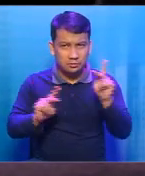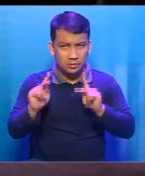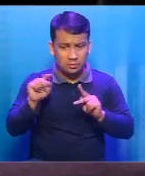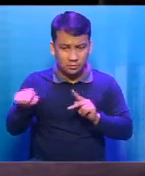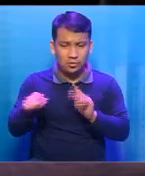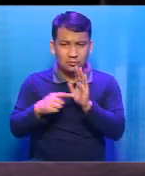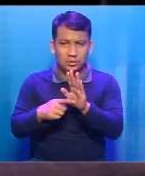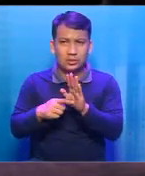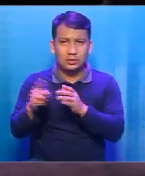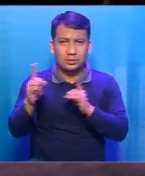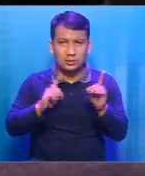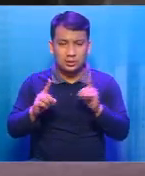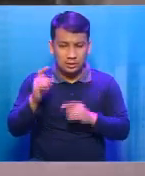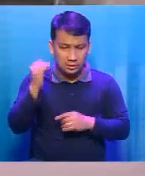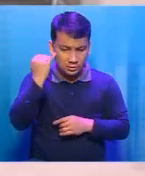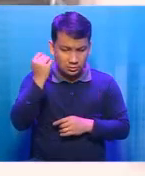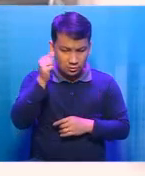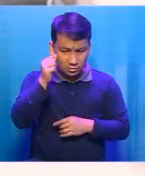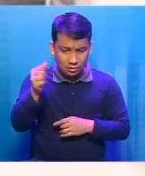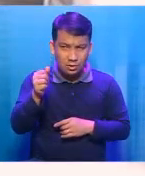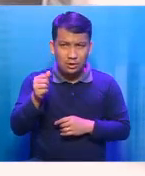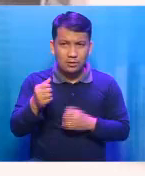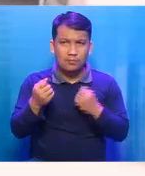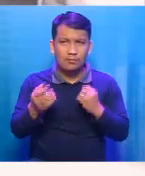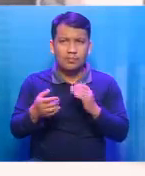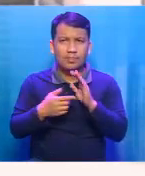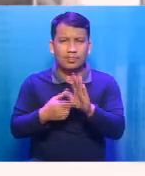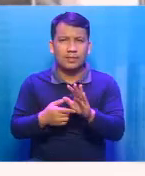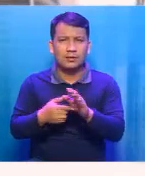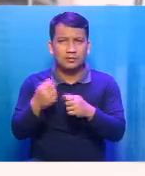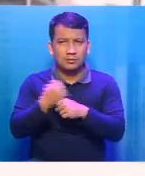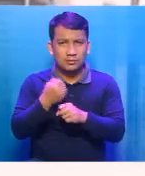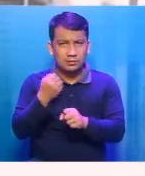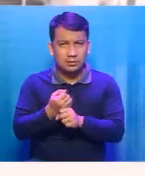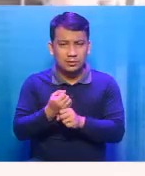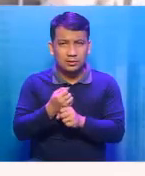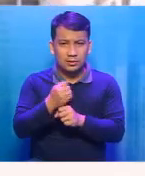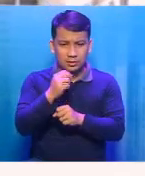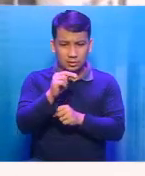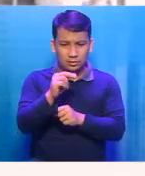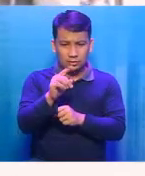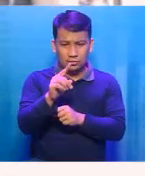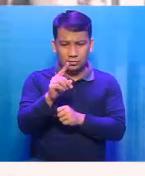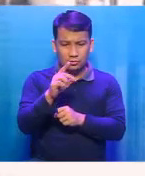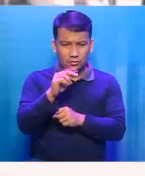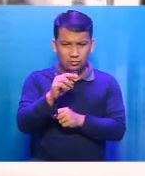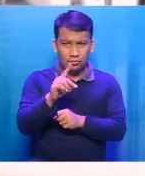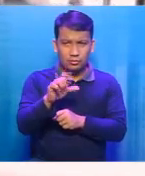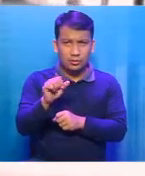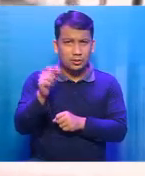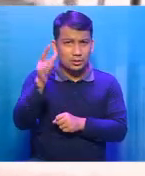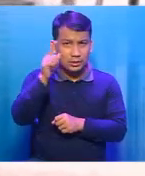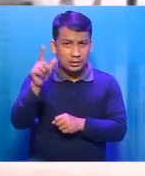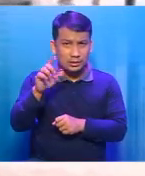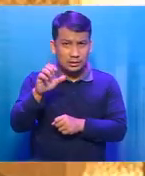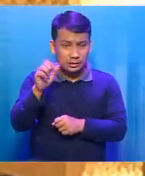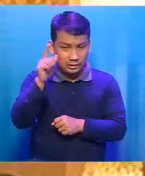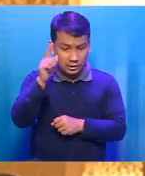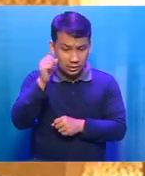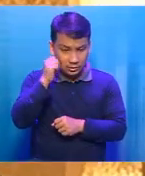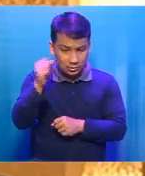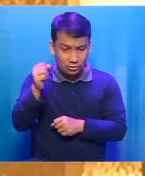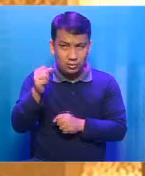dito. Sila Chingoy Alonso, sila Tomay Abril, ginawa rito yung Noli and Philly. Sila Lea Salonga, nakapag-perform dito.